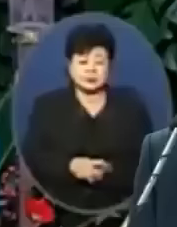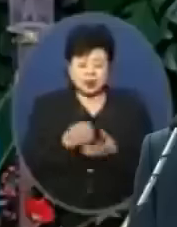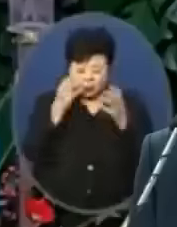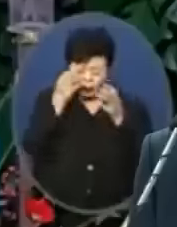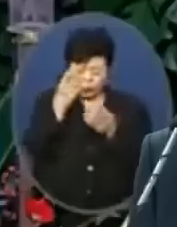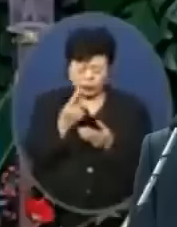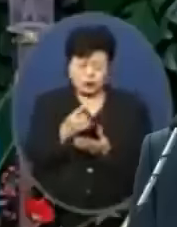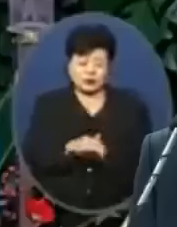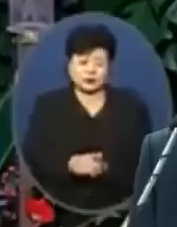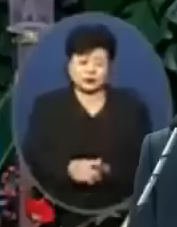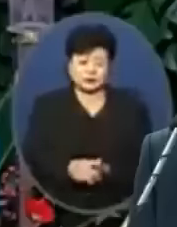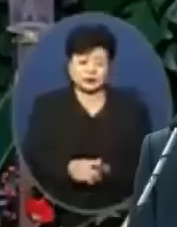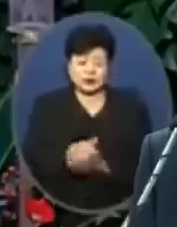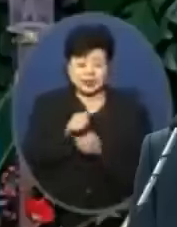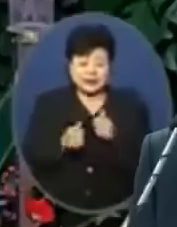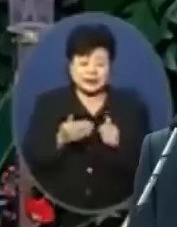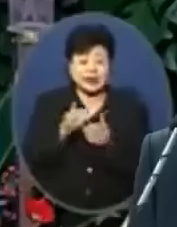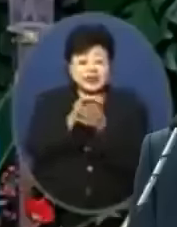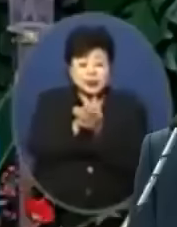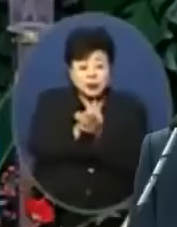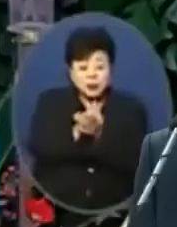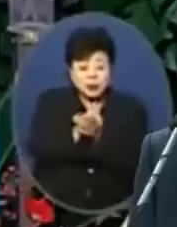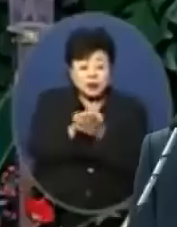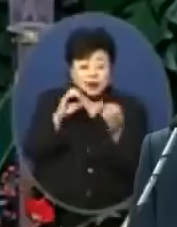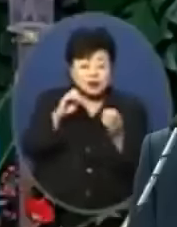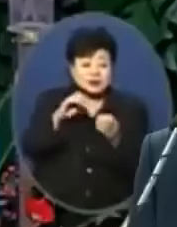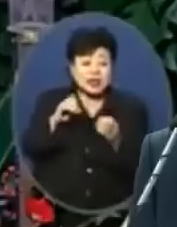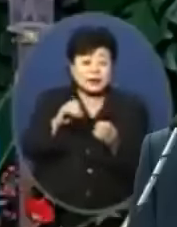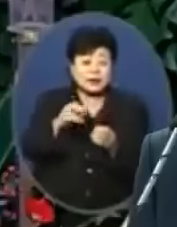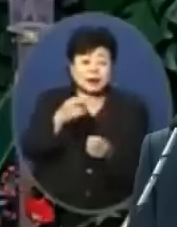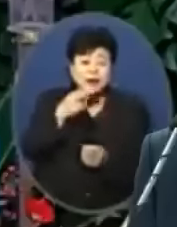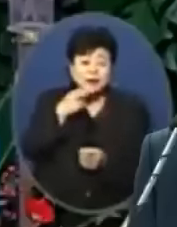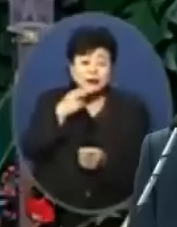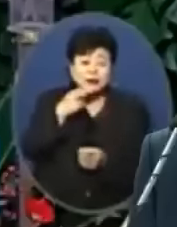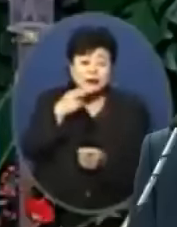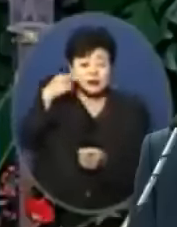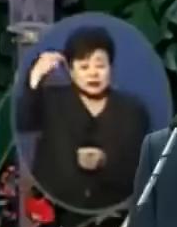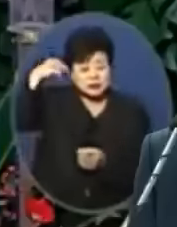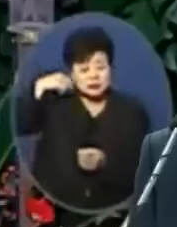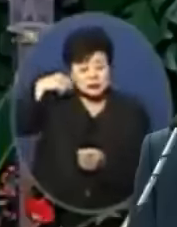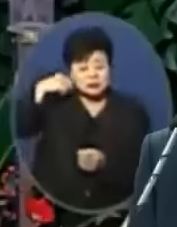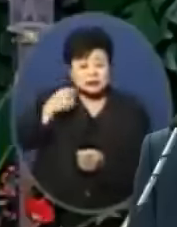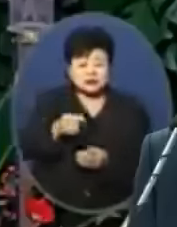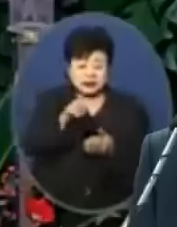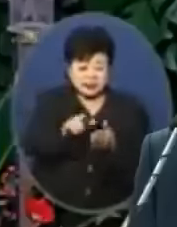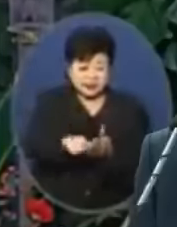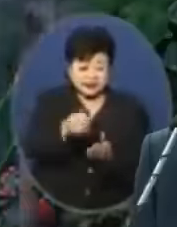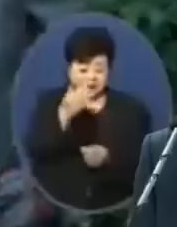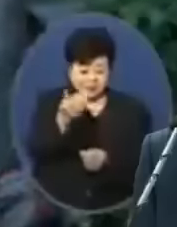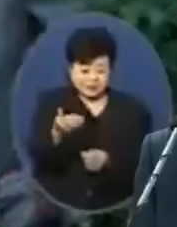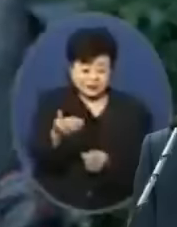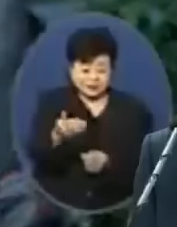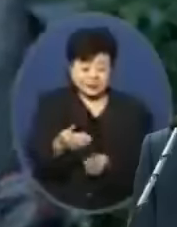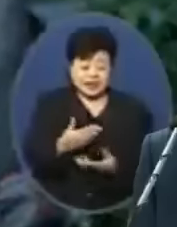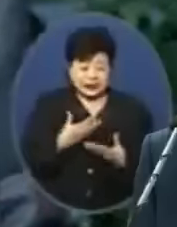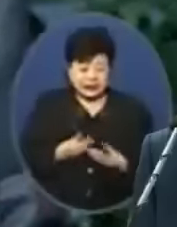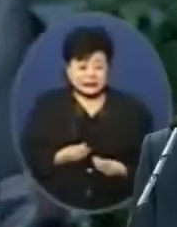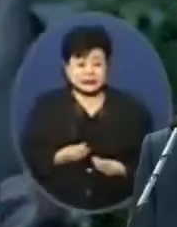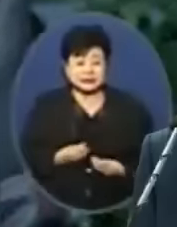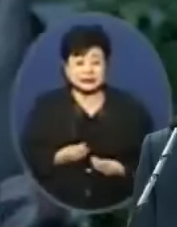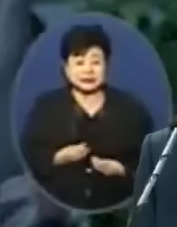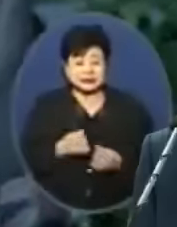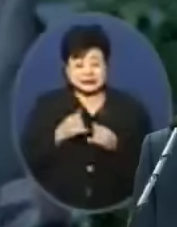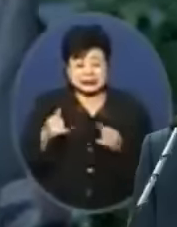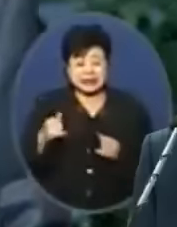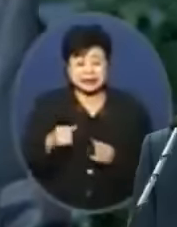고통이 다가오는 것입니다. 하나님께 기도해도 응답이 없는 것 같습니다. 그럴 때 여러분 낙심하는 것은